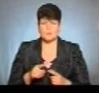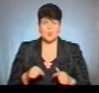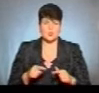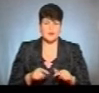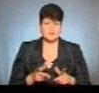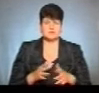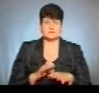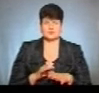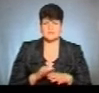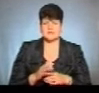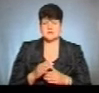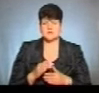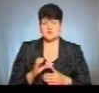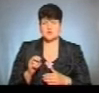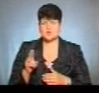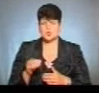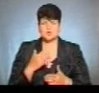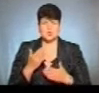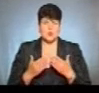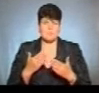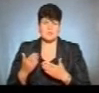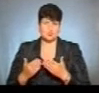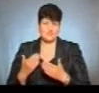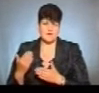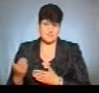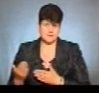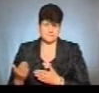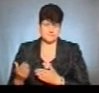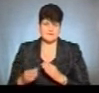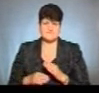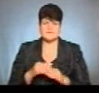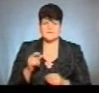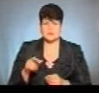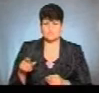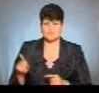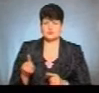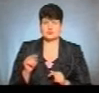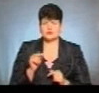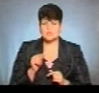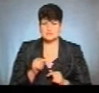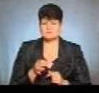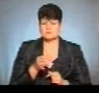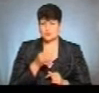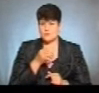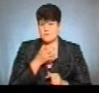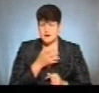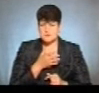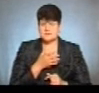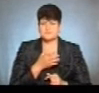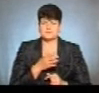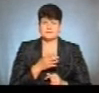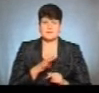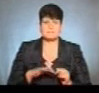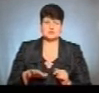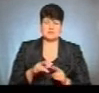чи ведеться якесь соціологічне опитування виборців щодо їхніх вподобань саме в